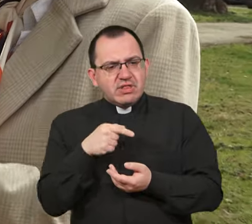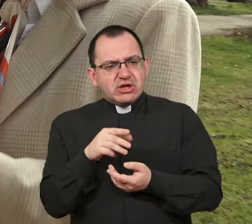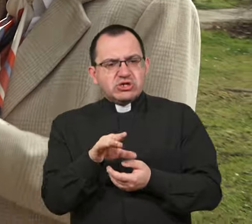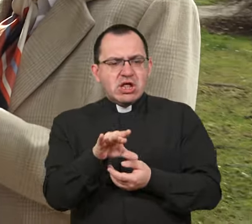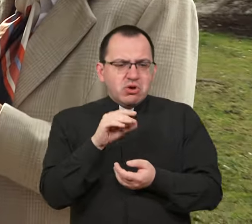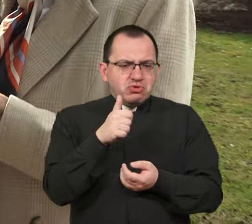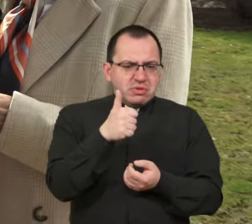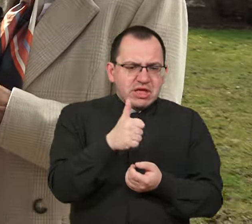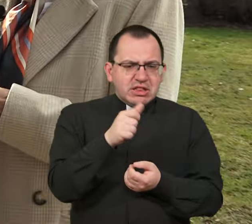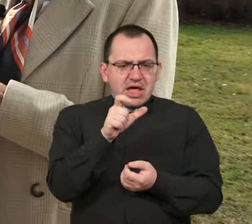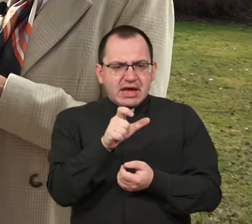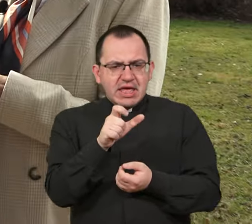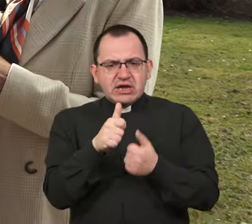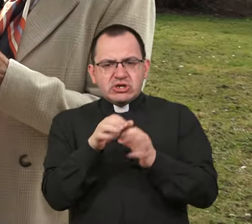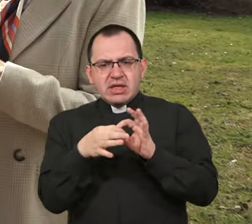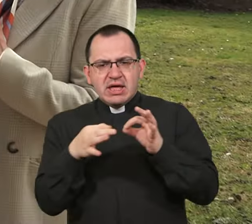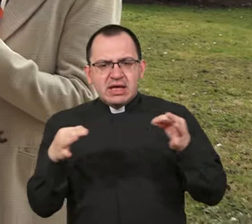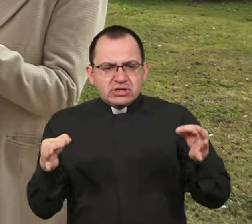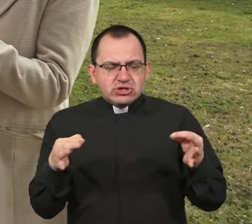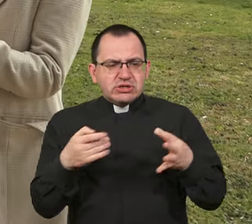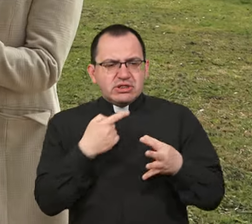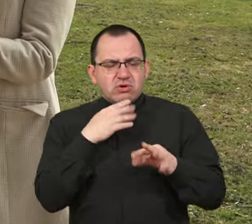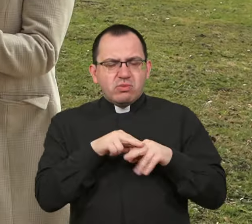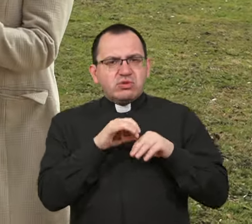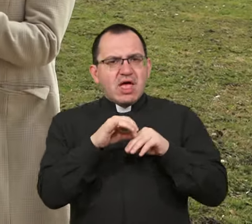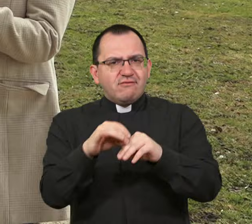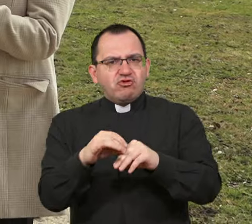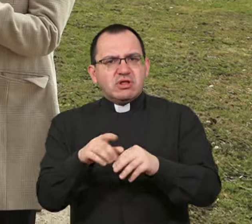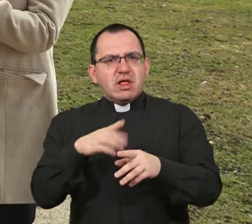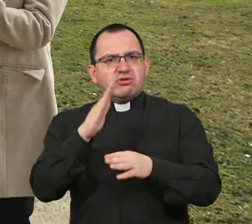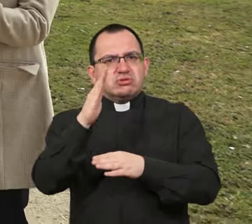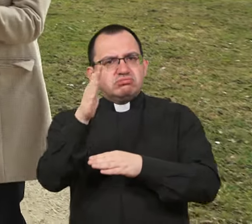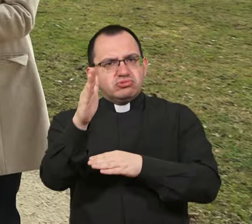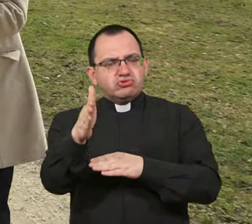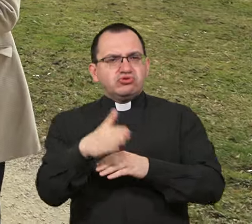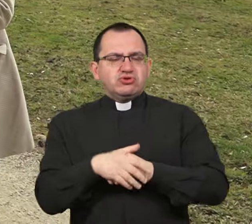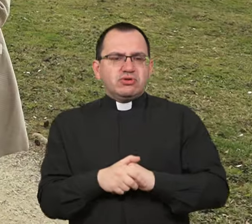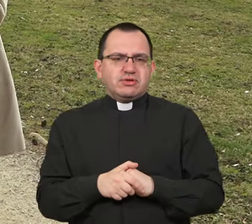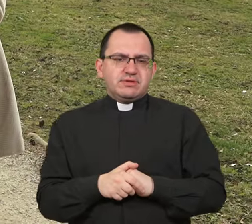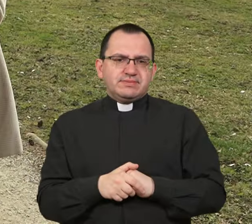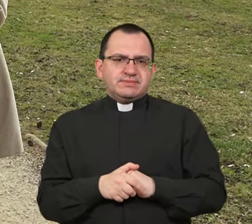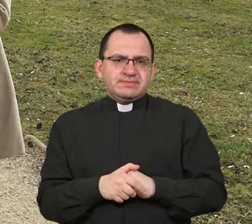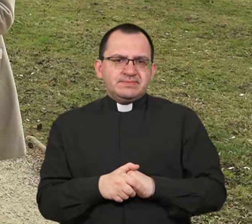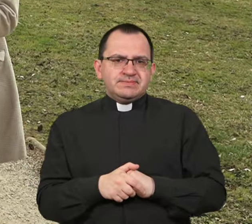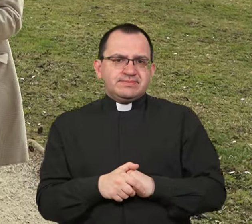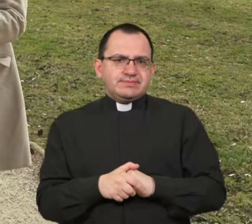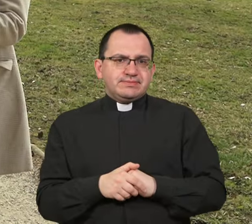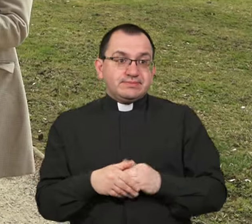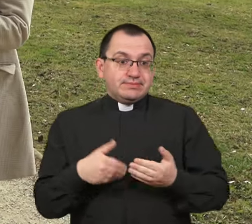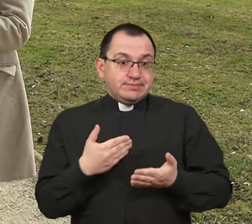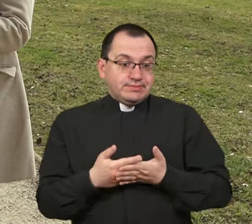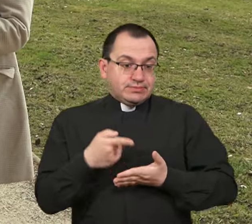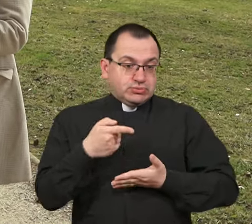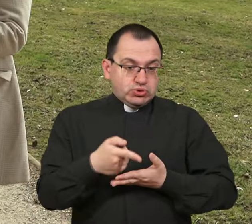neku riječ ili rečenicu u tom tekstu koji će zapravo ga voditi i dalje kroz sljedećih dana u njegovom životu. Zato je to bitno,